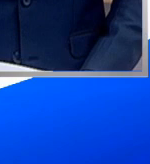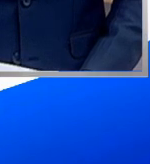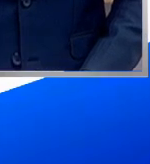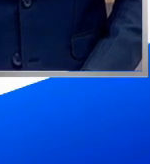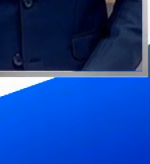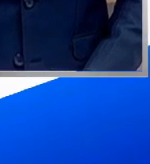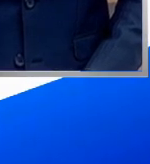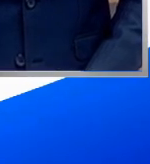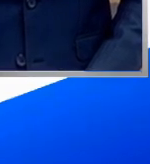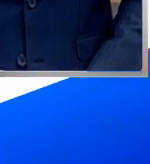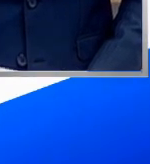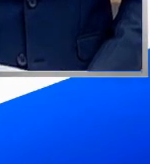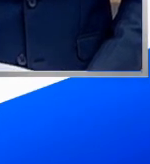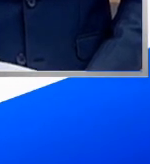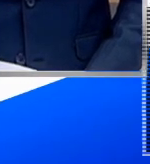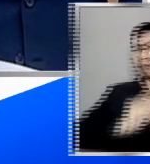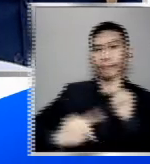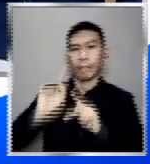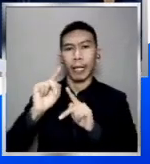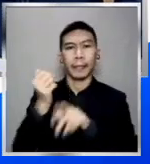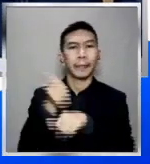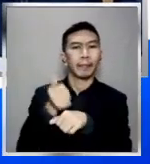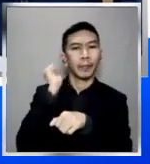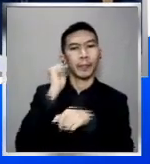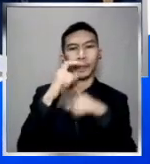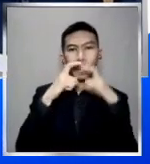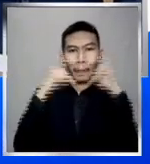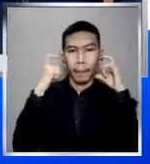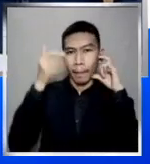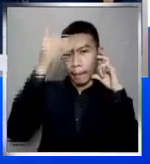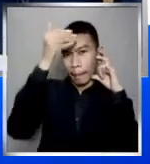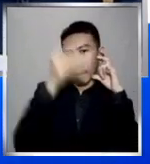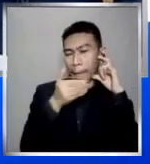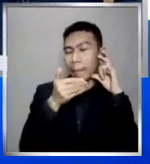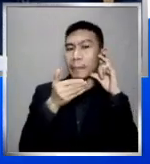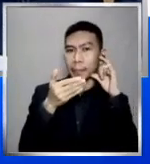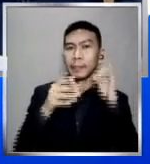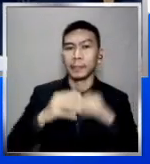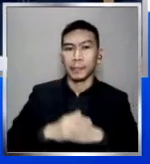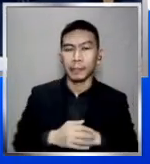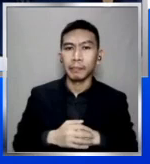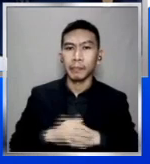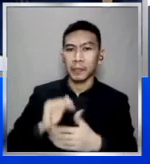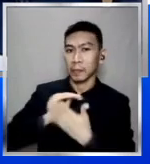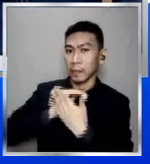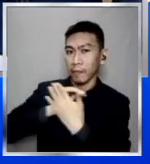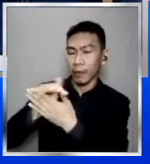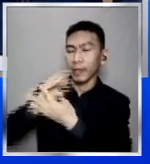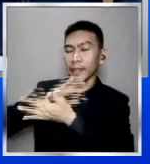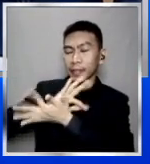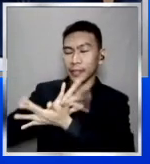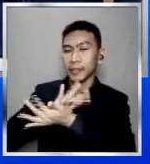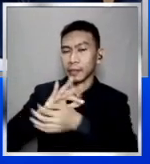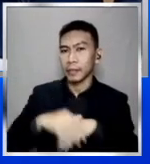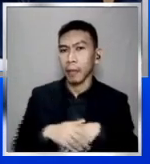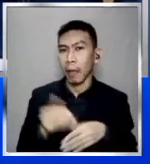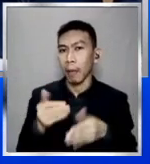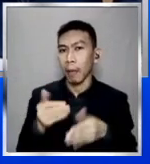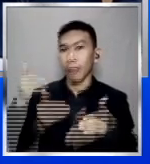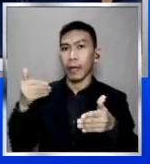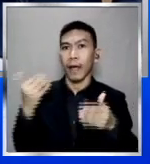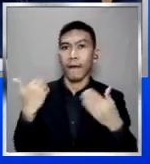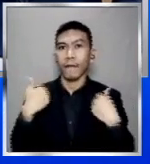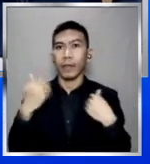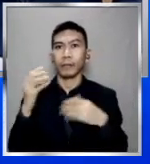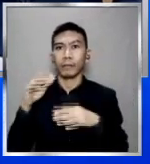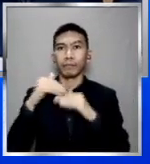ng face mask at face shield bilang pangontra sa COVID-19. Bago ang utos na yan, mahigit 70,000 na ang mga